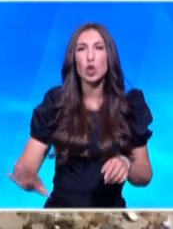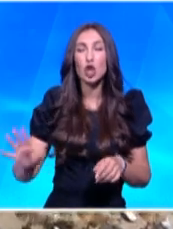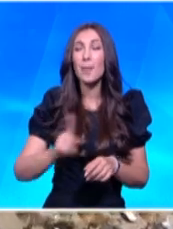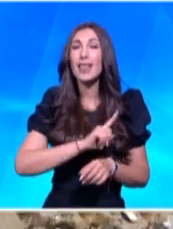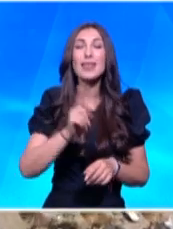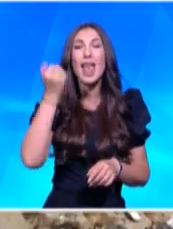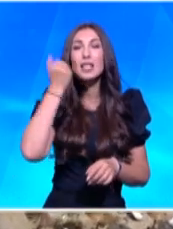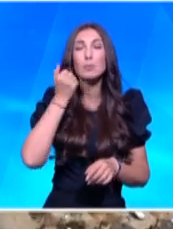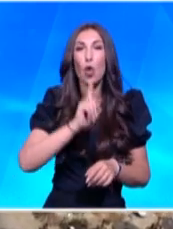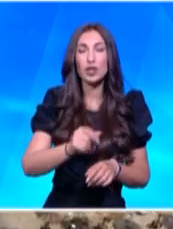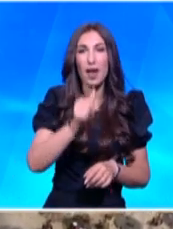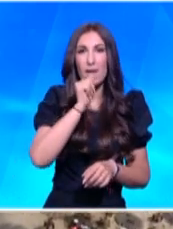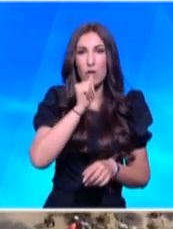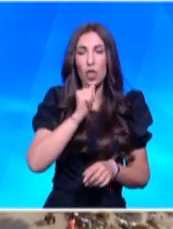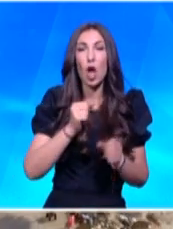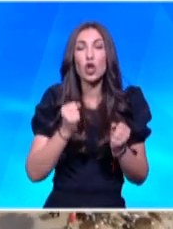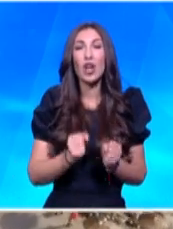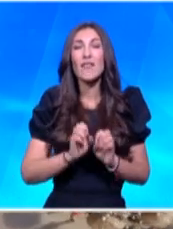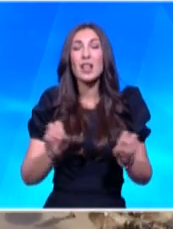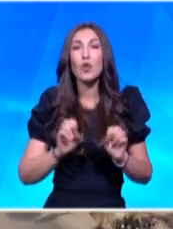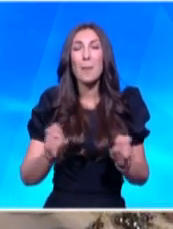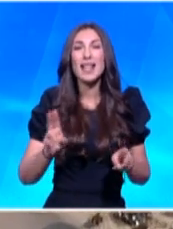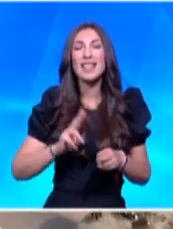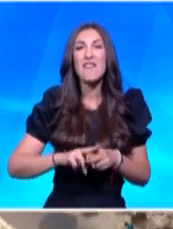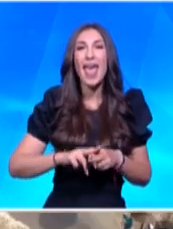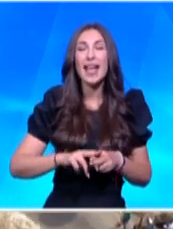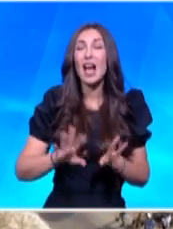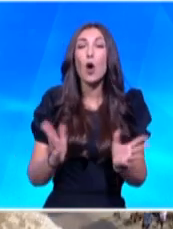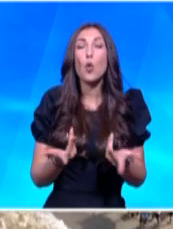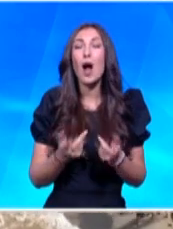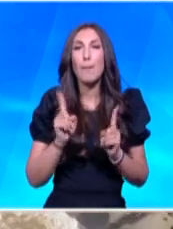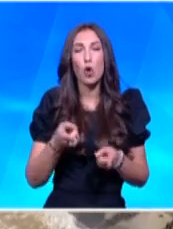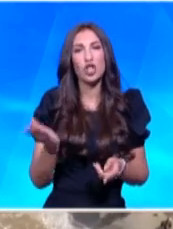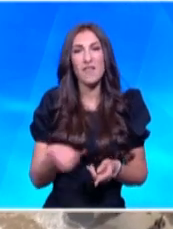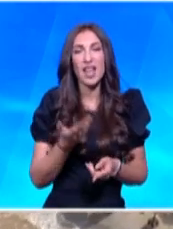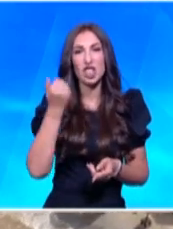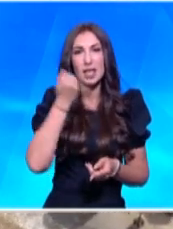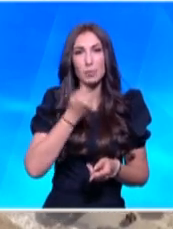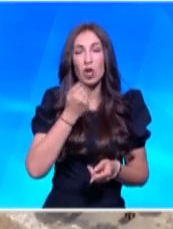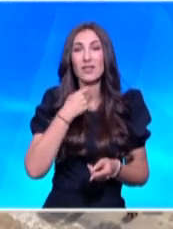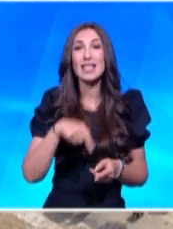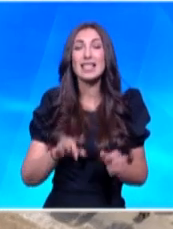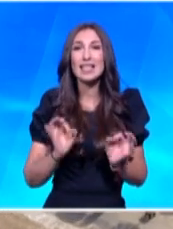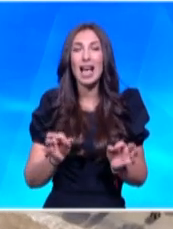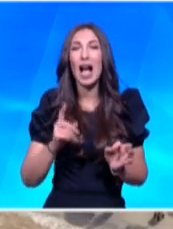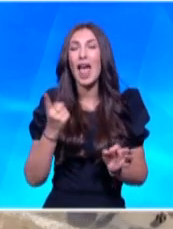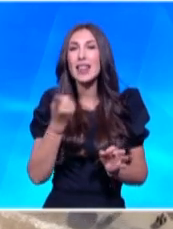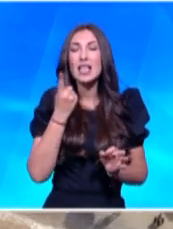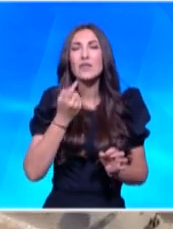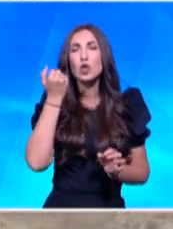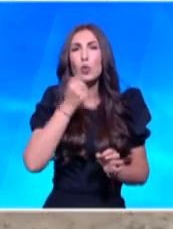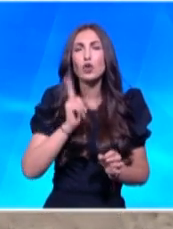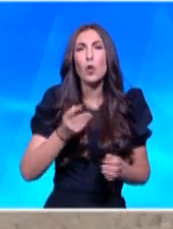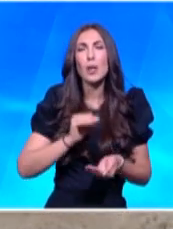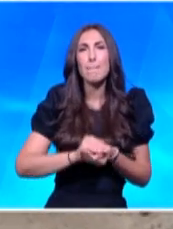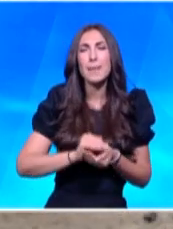годна за пиене. Очаква се информация от ВИК, кога тя отново ще може да бъде използвана. За това за сега може да бъде използвана само за битови